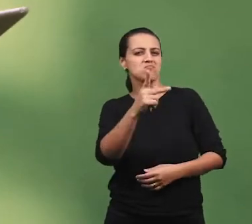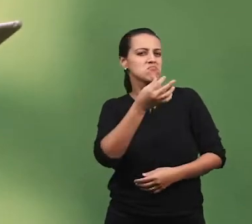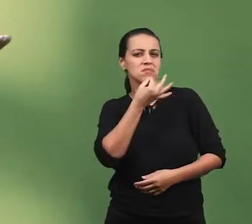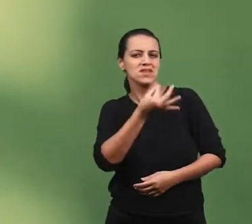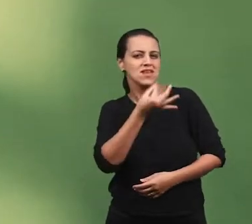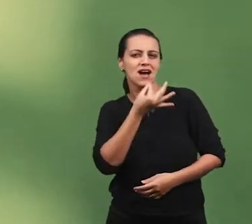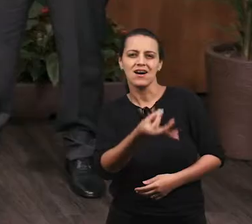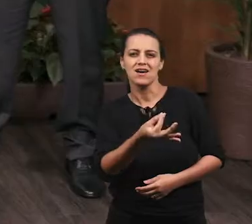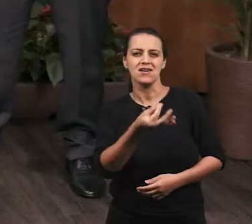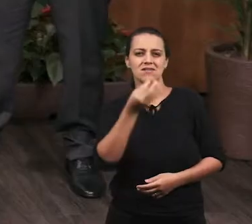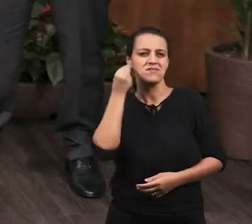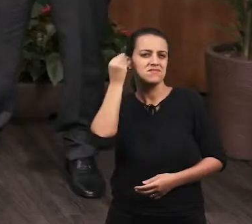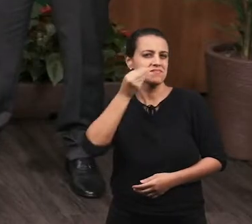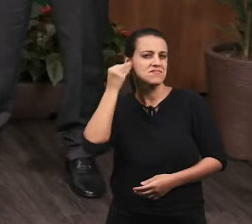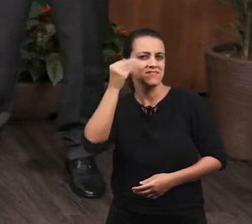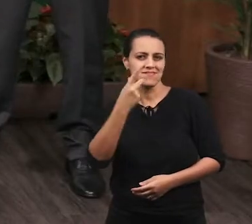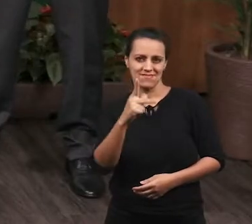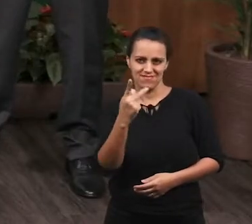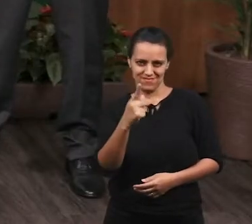переживания,